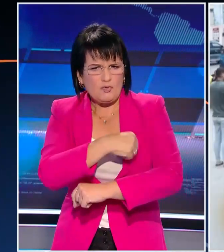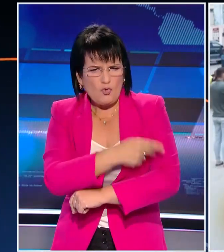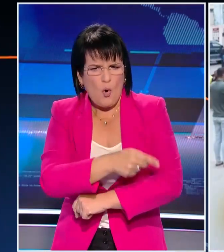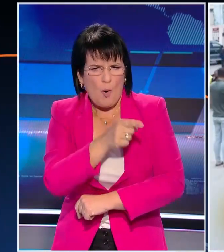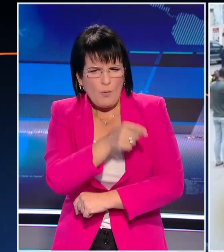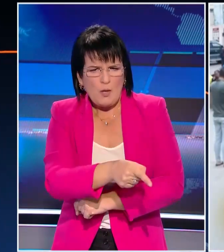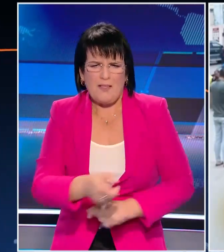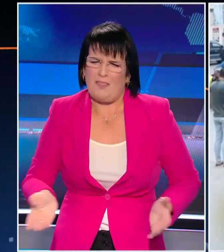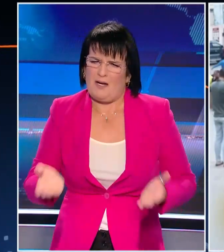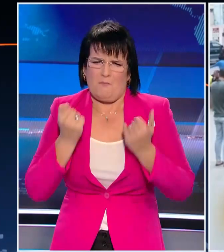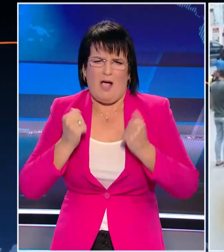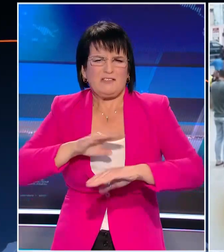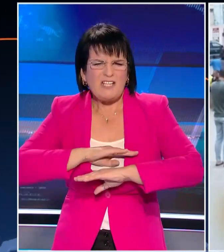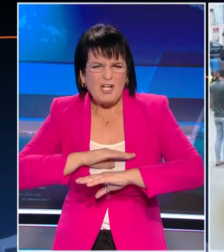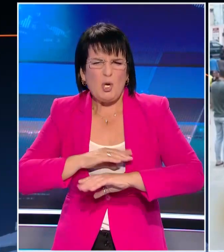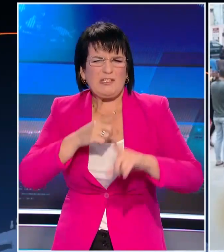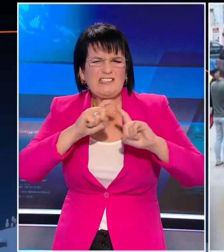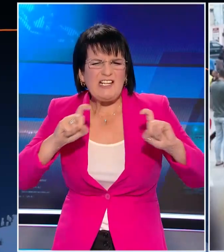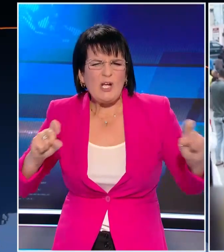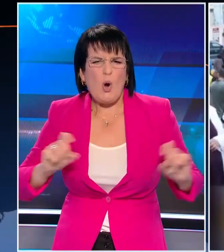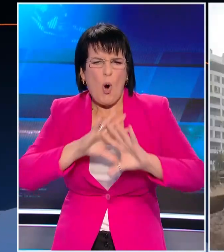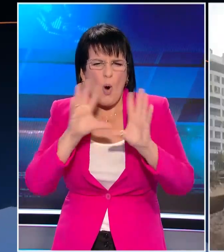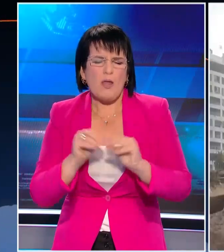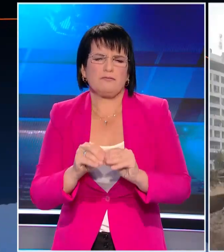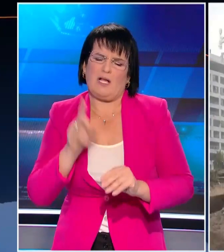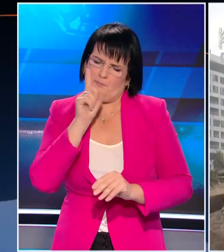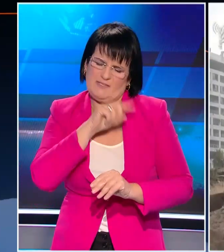Shifa hospital. There is no any military activity in Shifa.